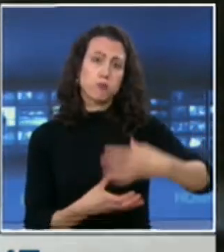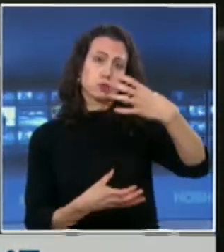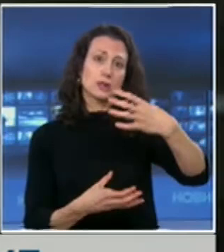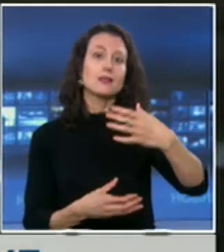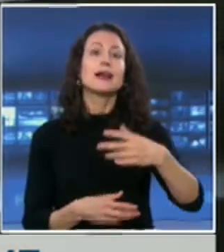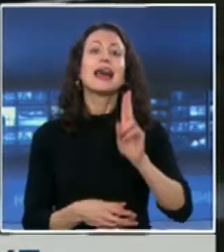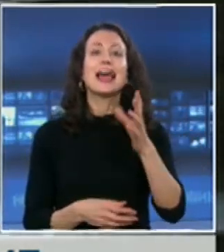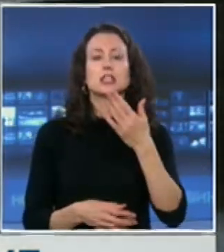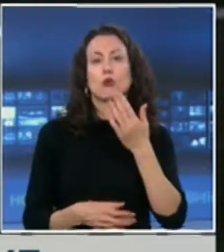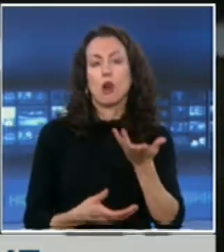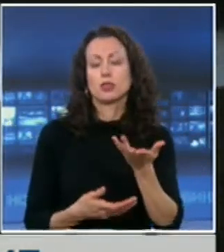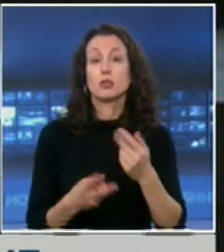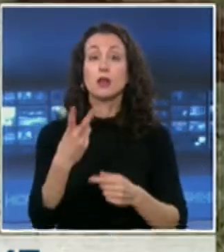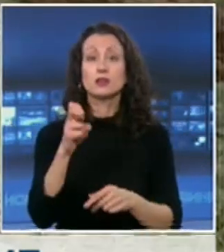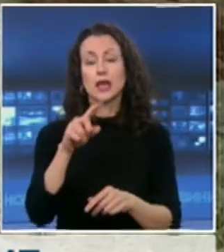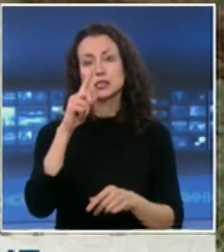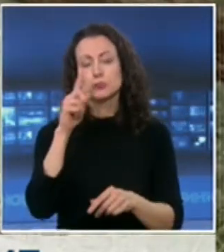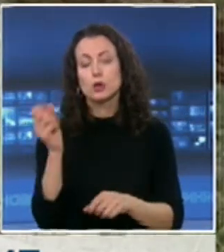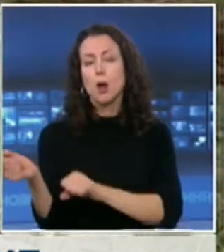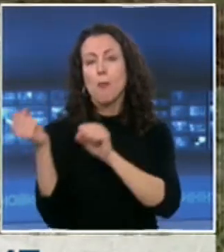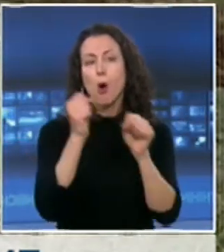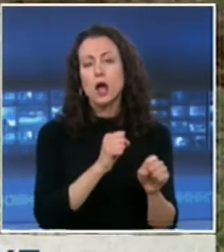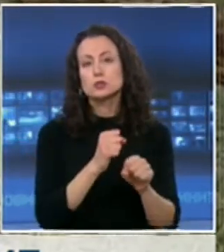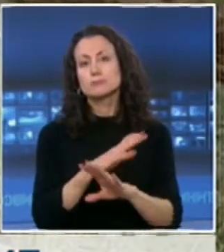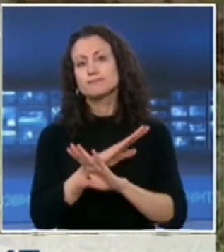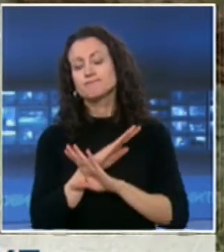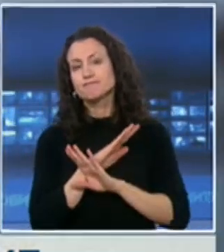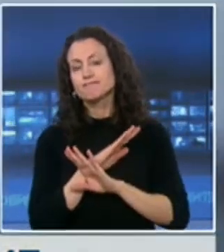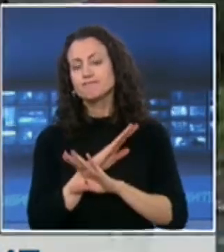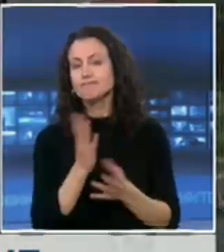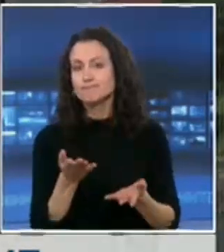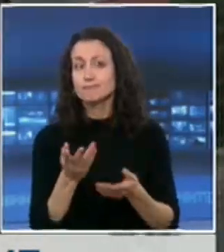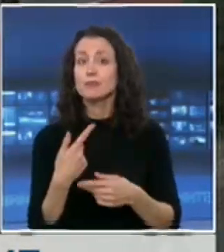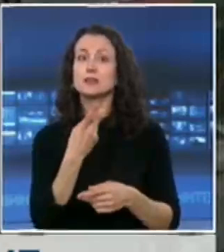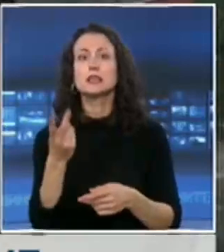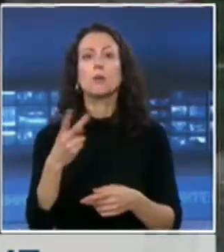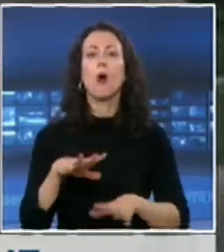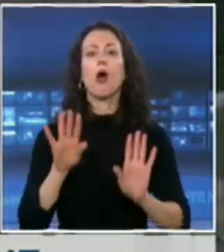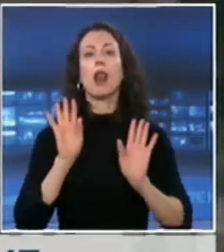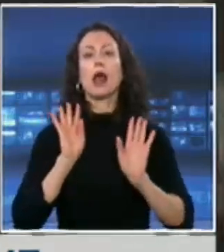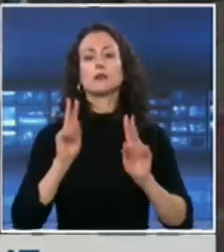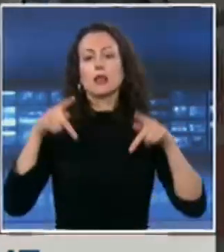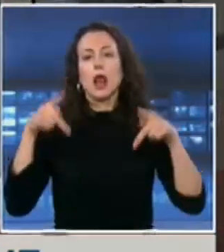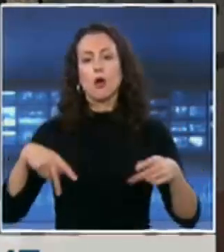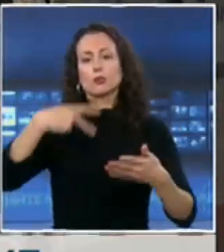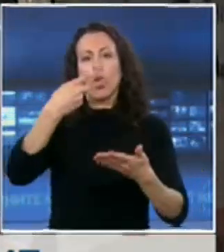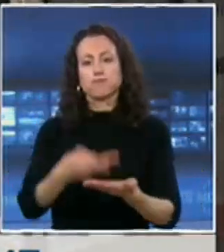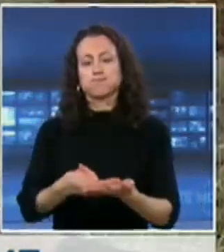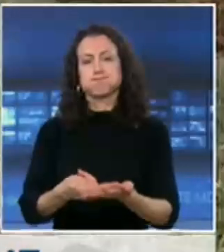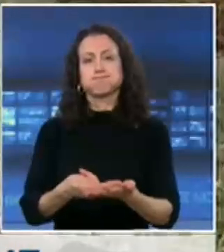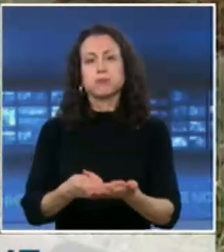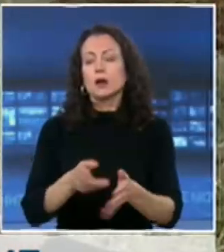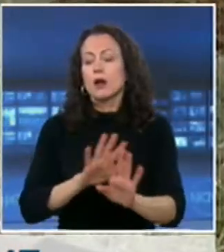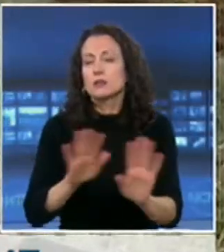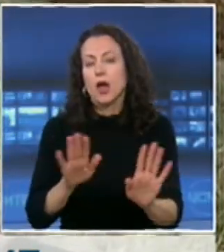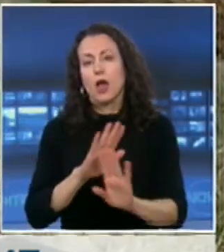мъжът умира. Само легна на леглото, не му включаха кислород да диша, дори не му дадаха възможност да почине на леглото. И